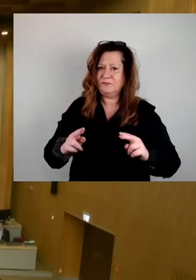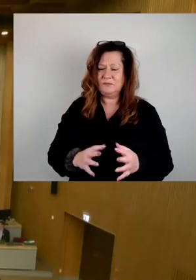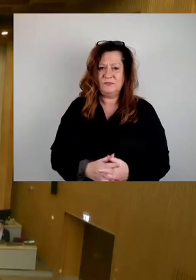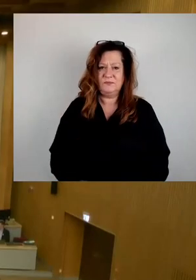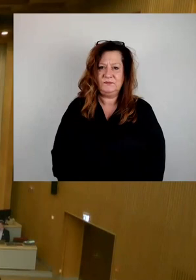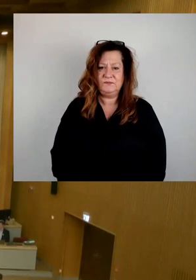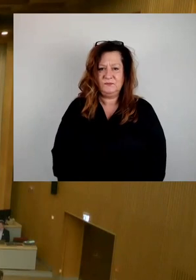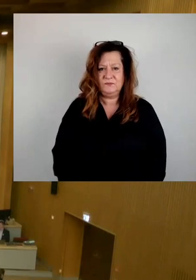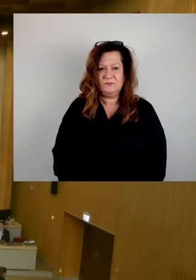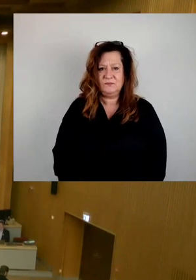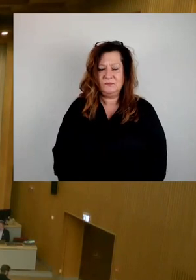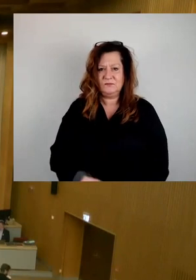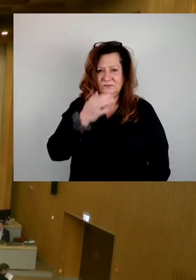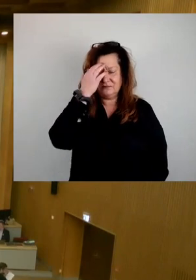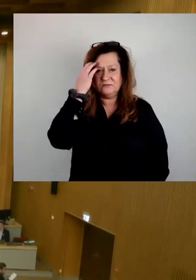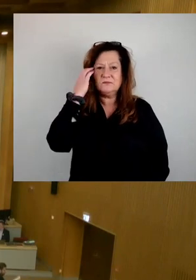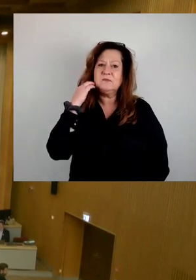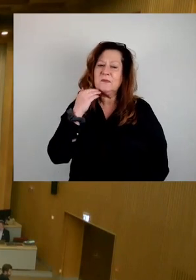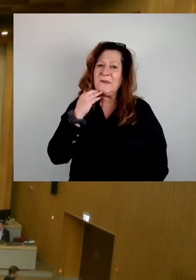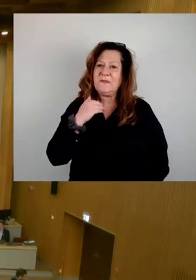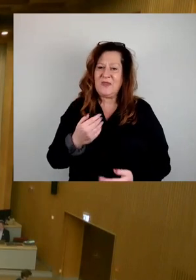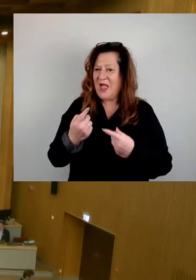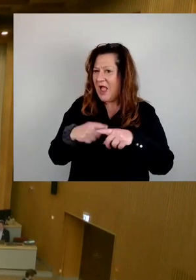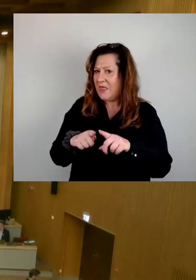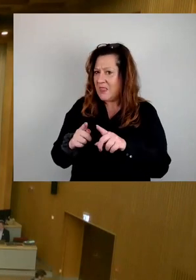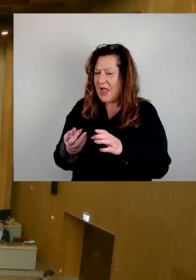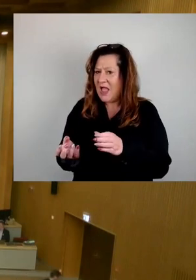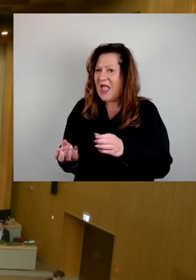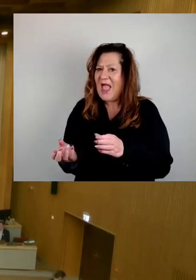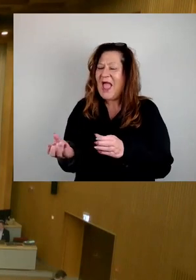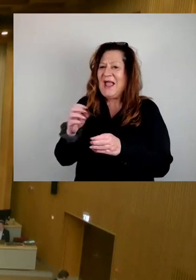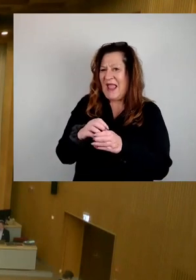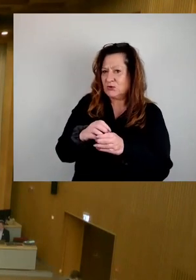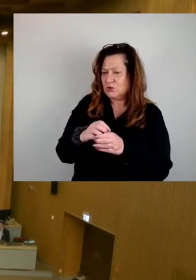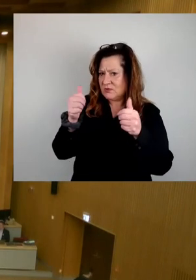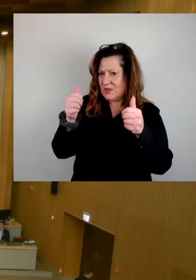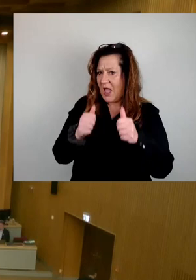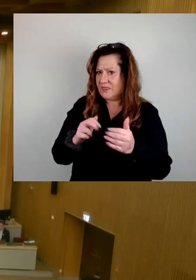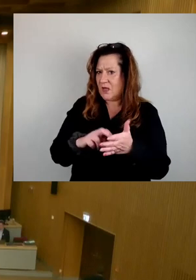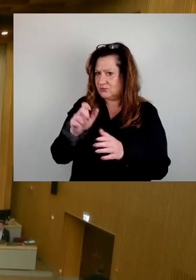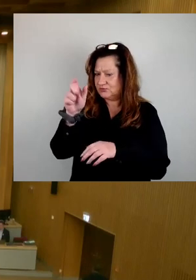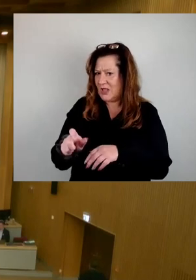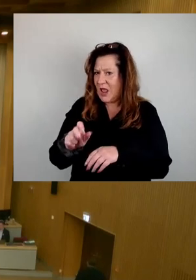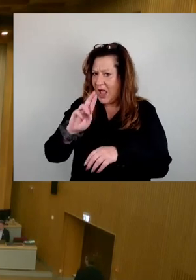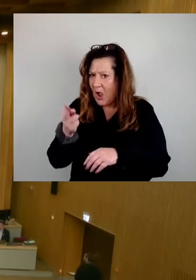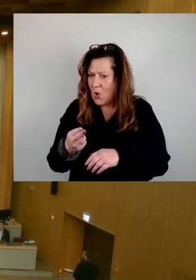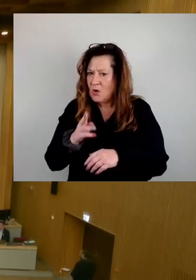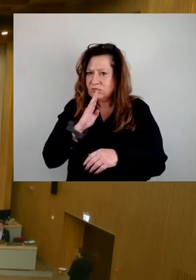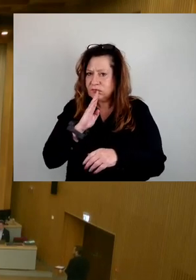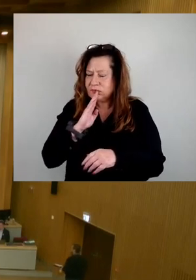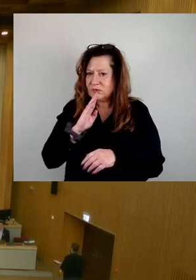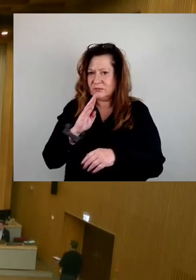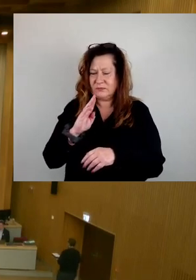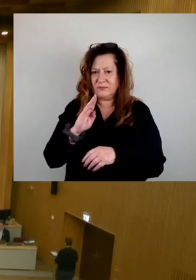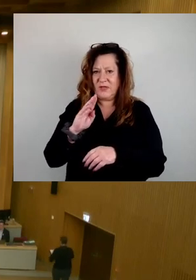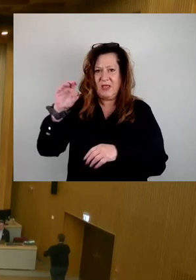So, jetzt frage ich die anderen Ergänzungsantragsteller ab, ob sie es jetzt hier einbringen wollen. SPD?